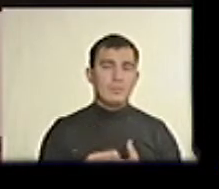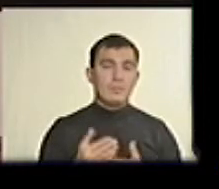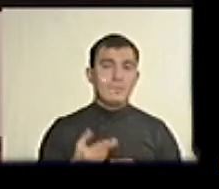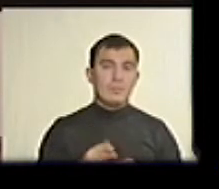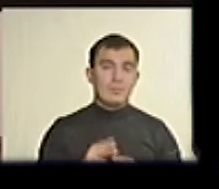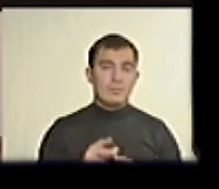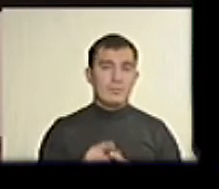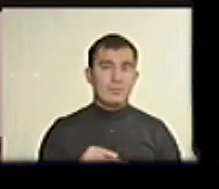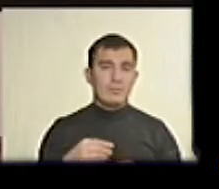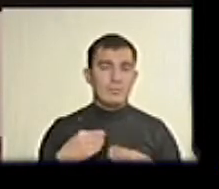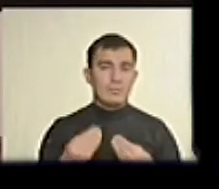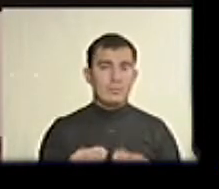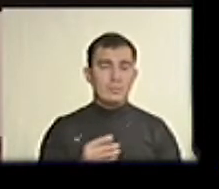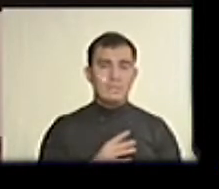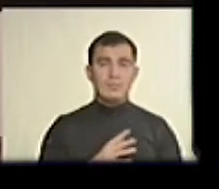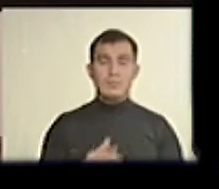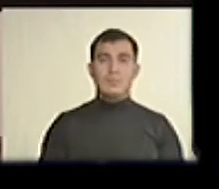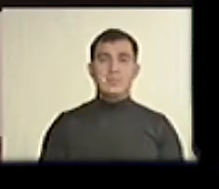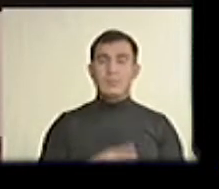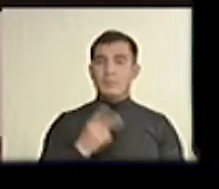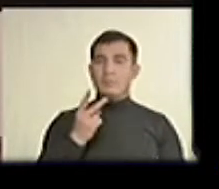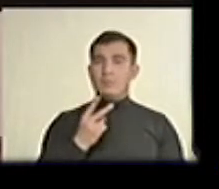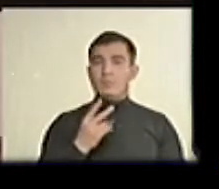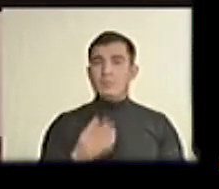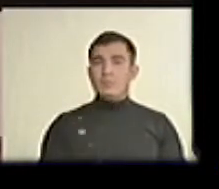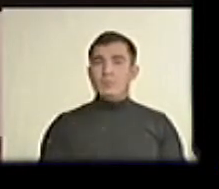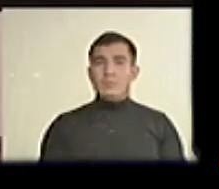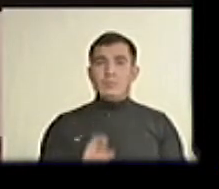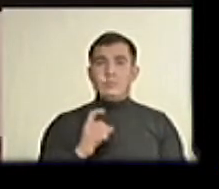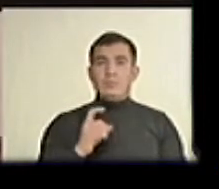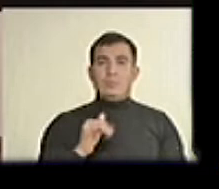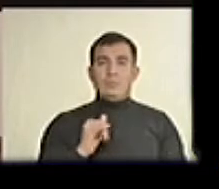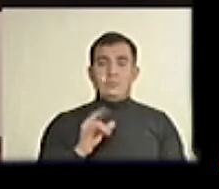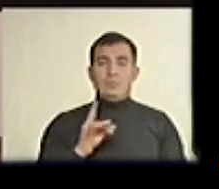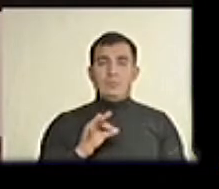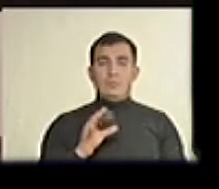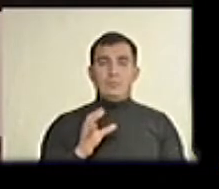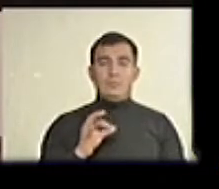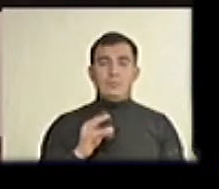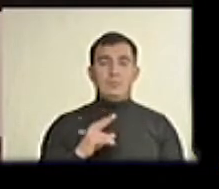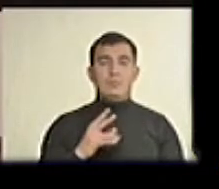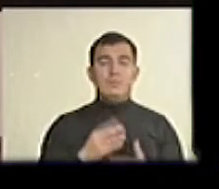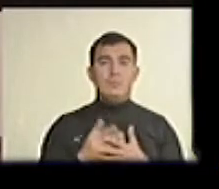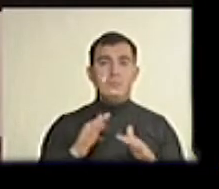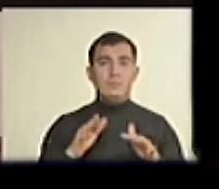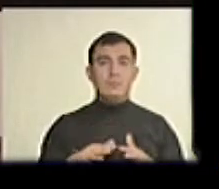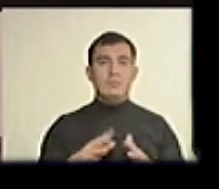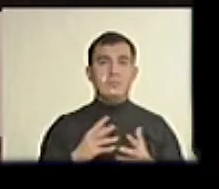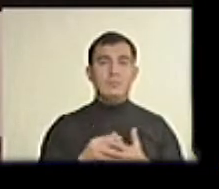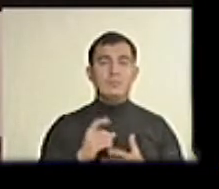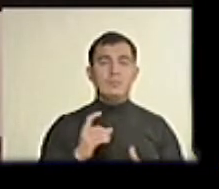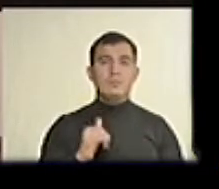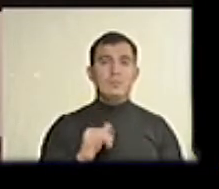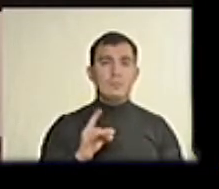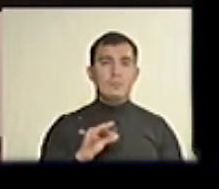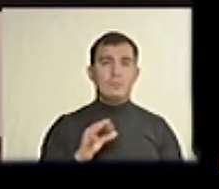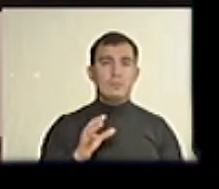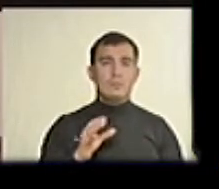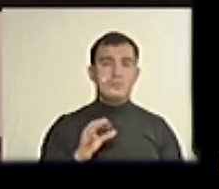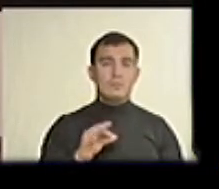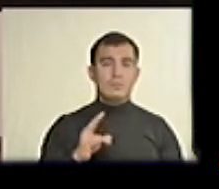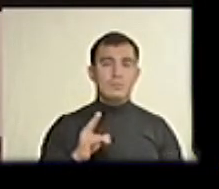olgan edi. Ikkinchi tamoyili Xurosonda o'rnashib olish. Xo'sh, qayer Xuroson? Aziz